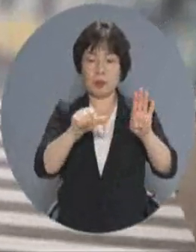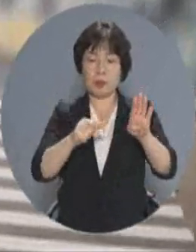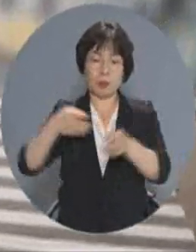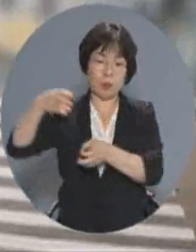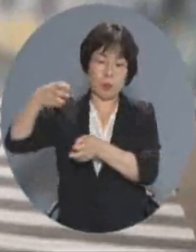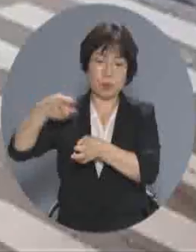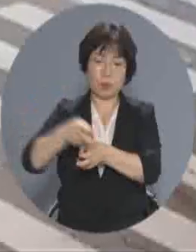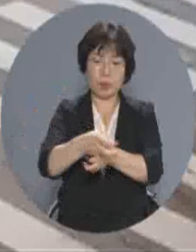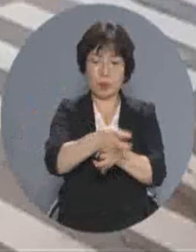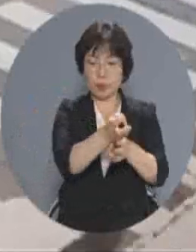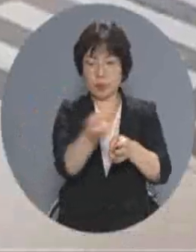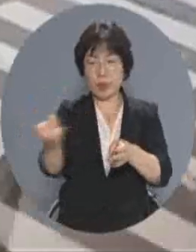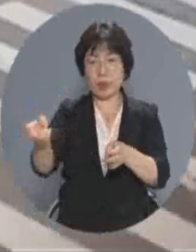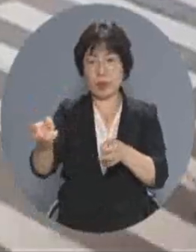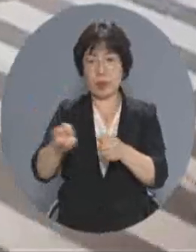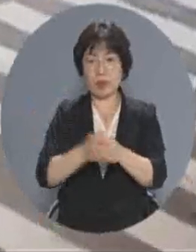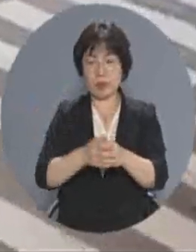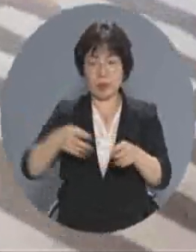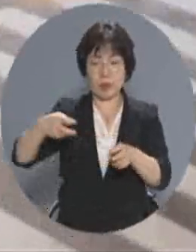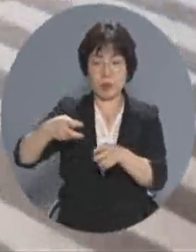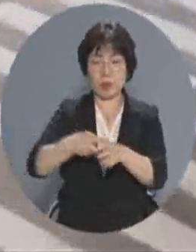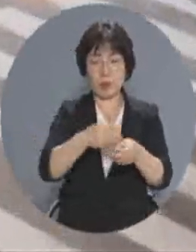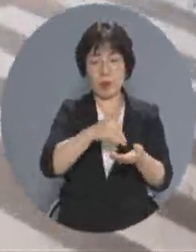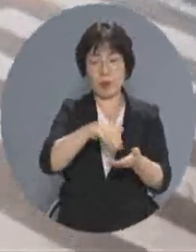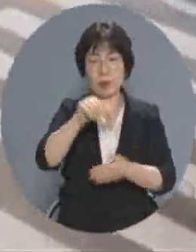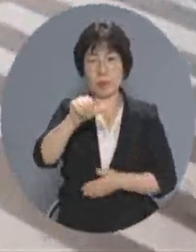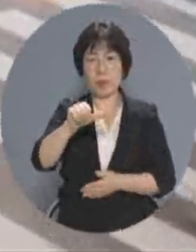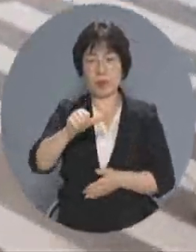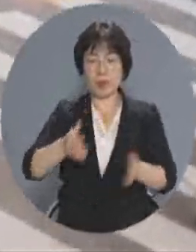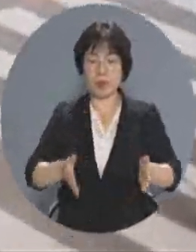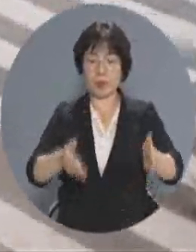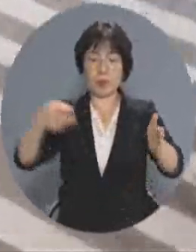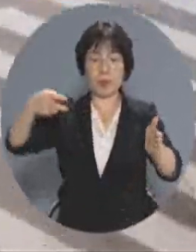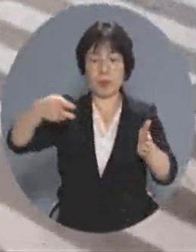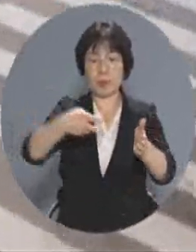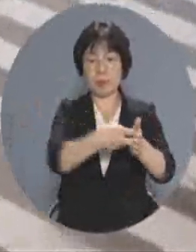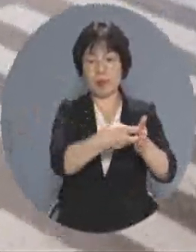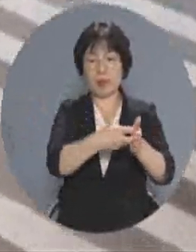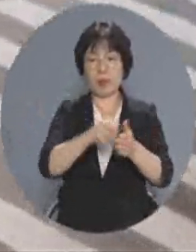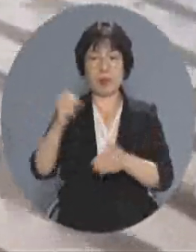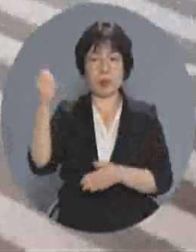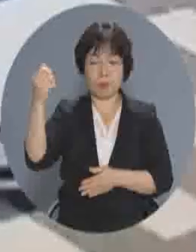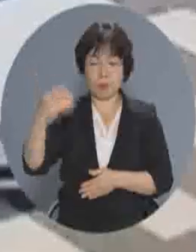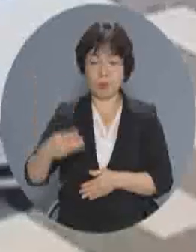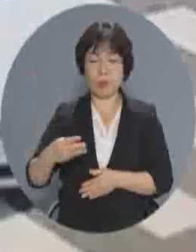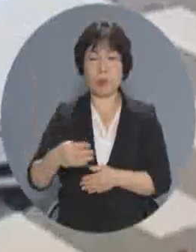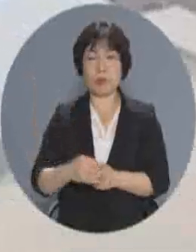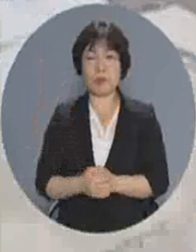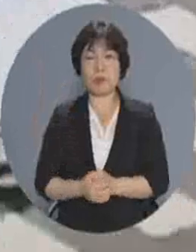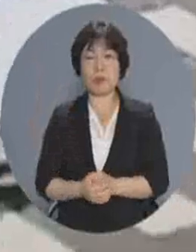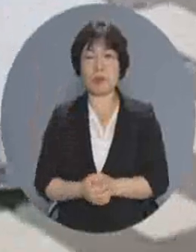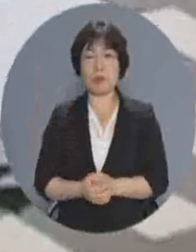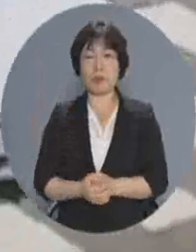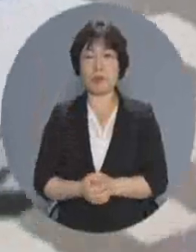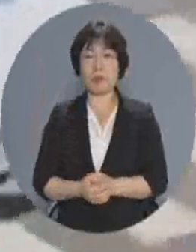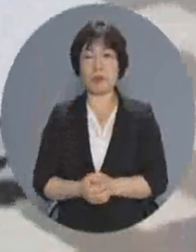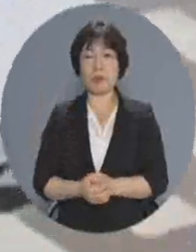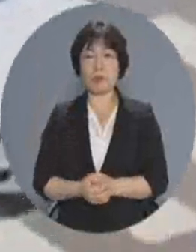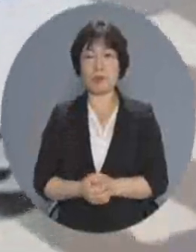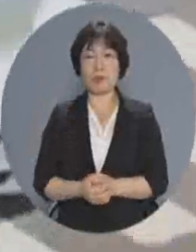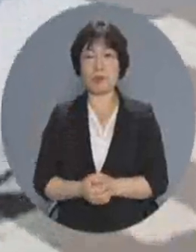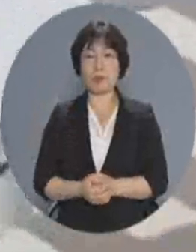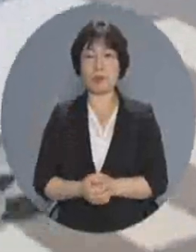한 대가 내리막길을 내려오다 승용차 5대와 건물을 들이받는 사고가 발생했습니다. MBC 뉴스